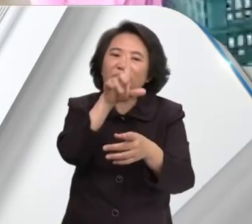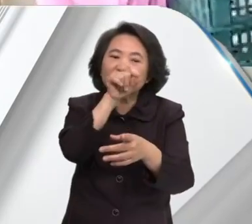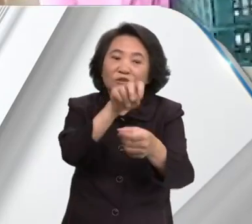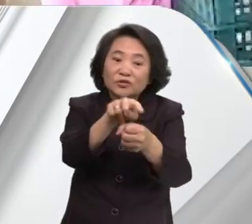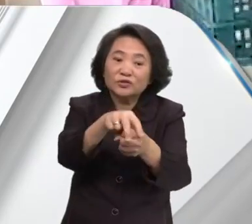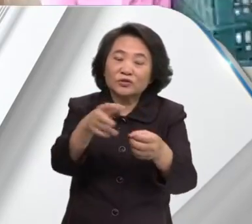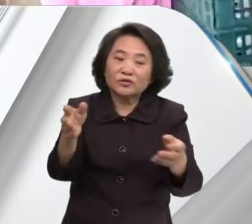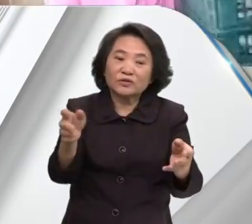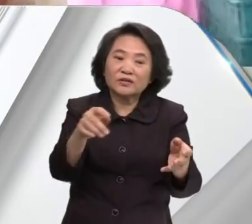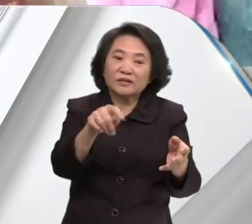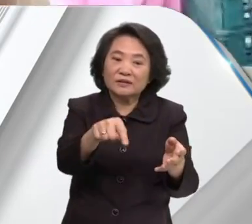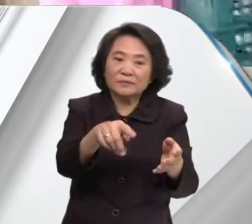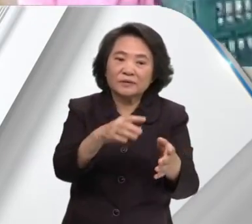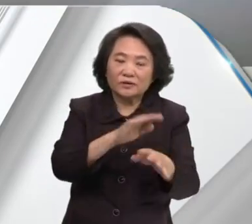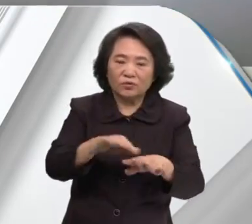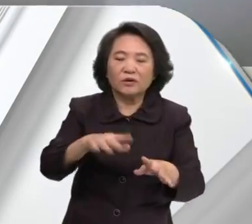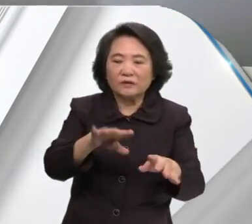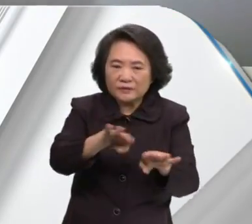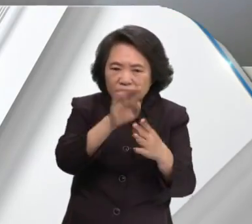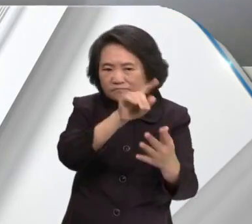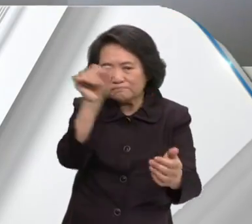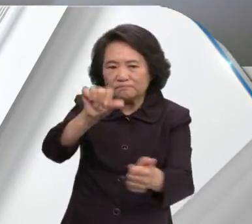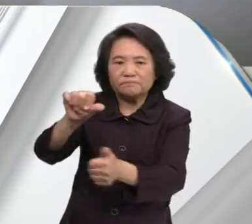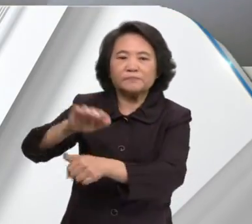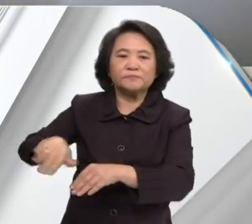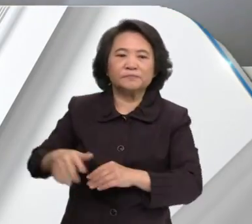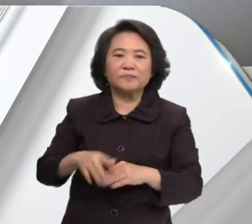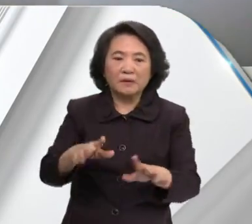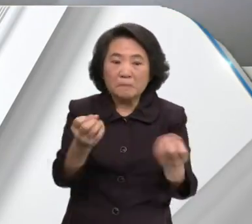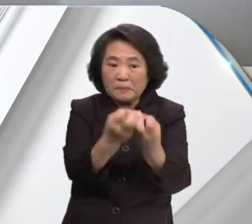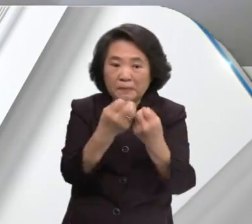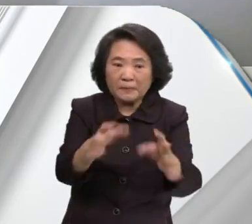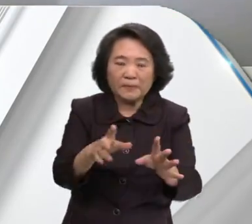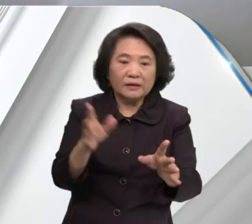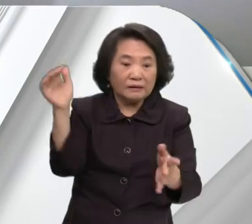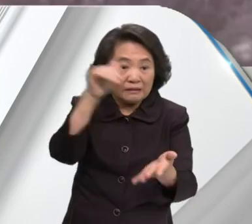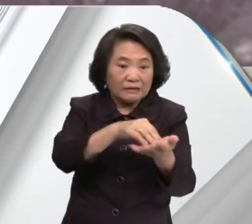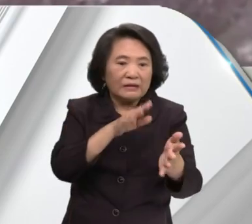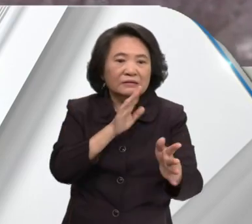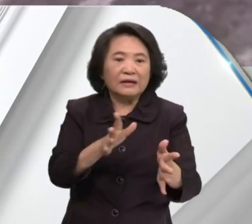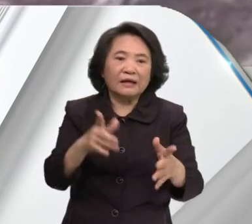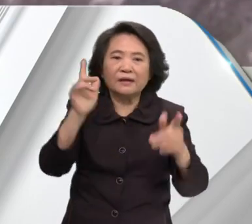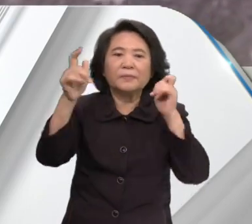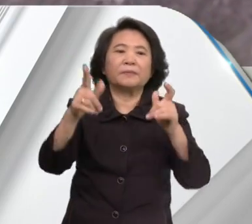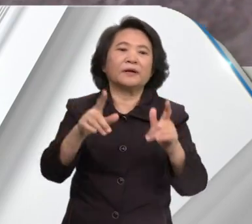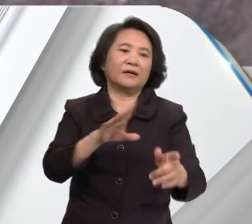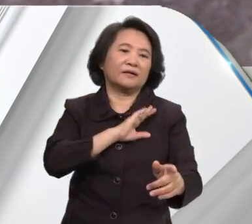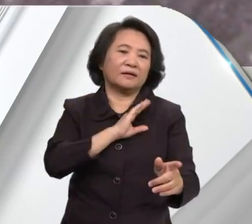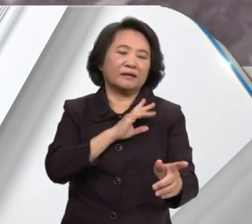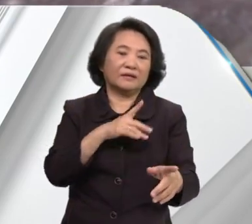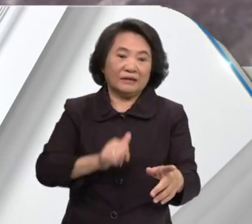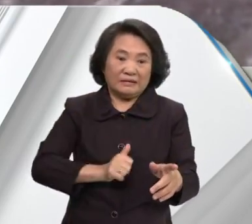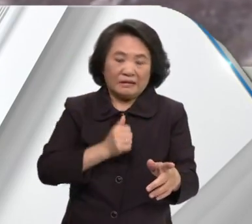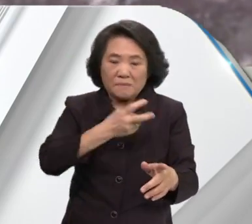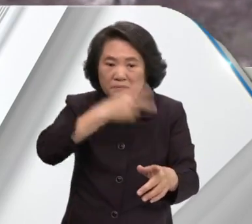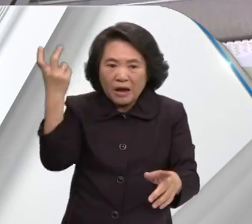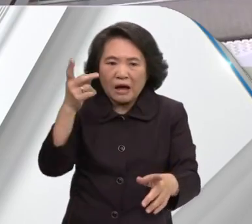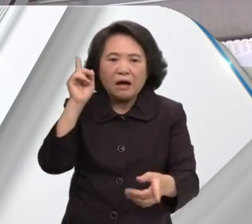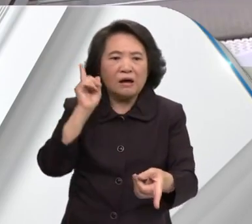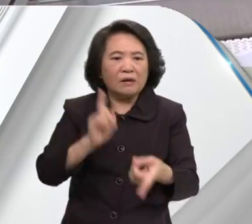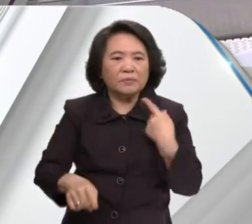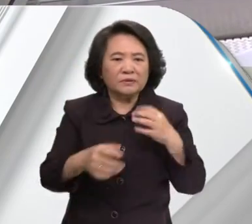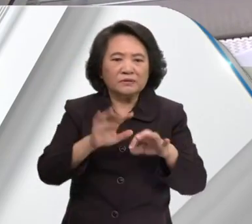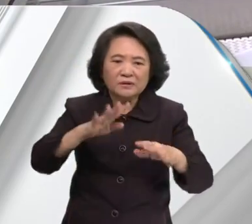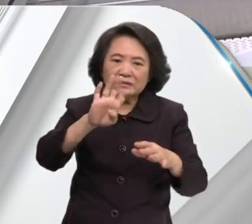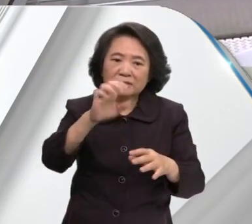场要进行惩处了。 认真一摆有问题的卵，今年期间都好卡到过年，等到真正发现黑结，差不多